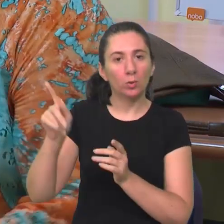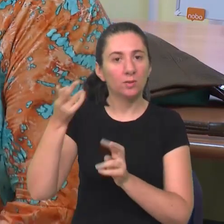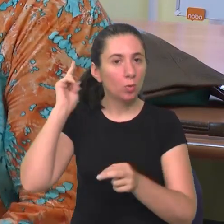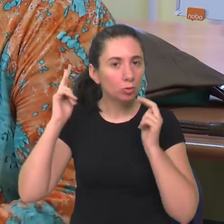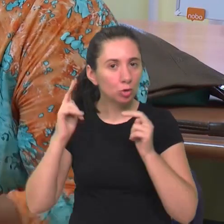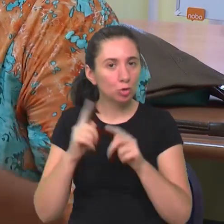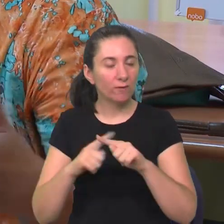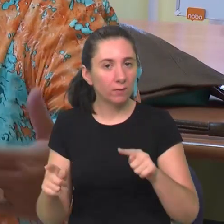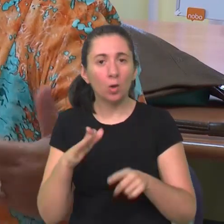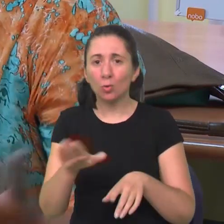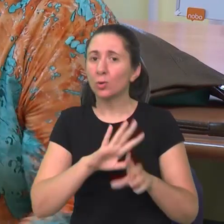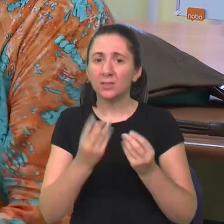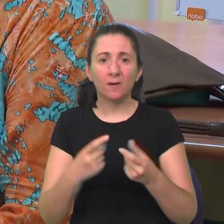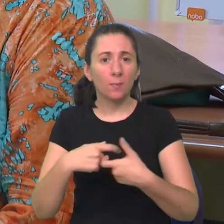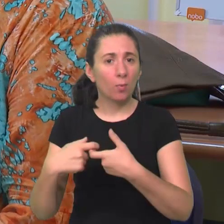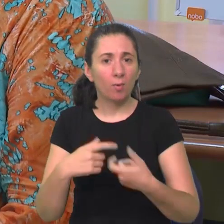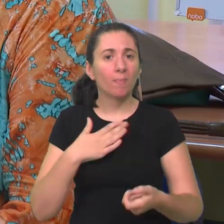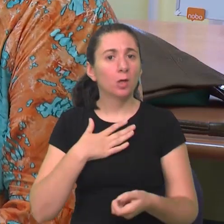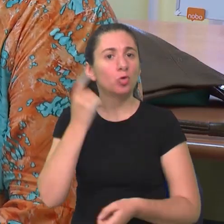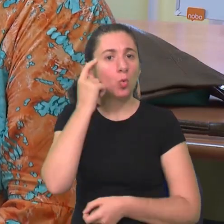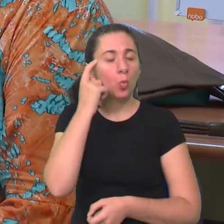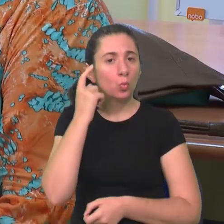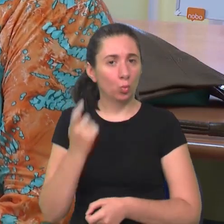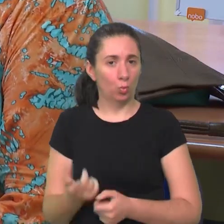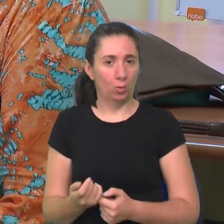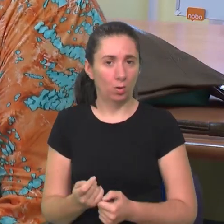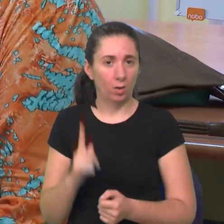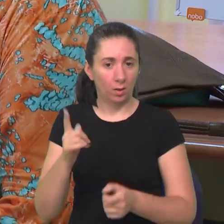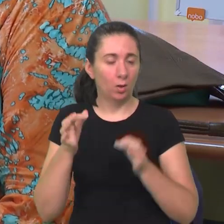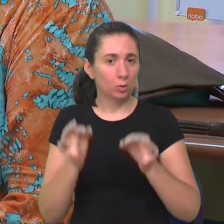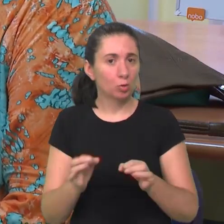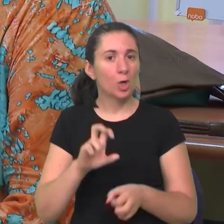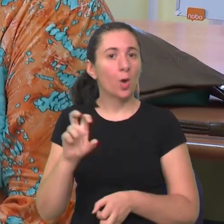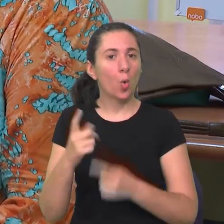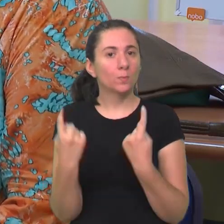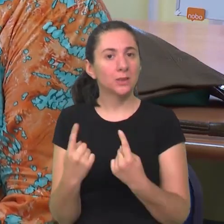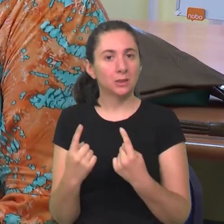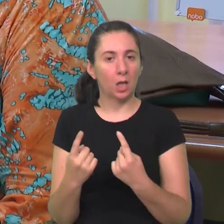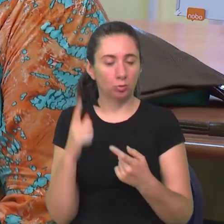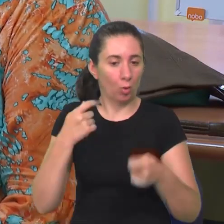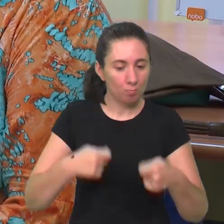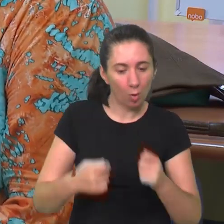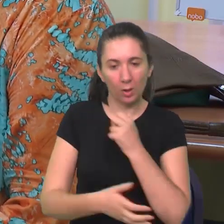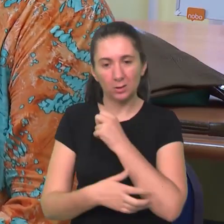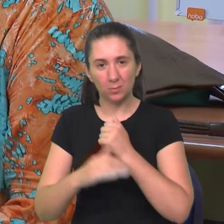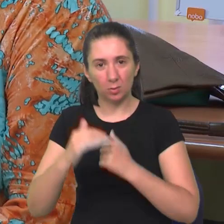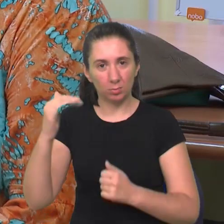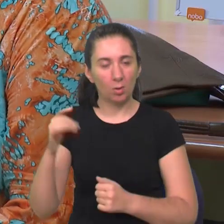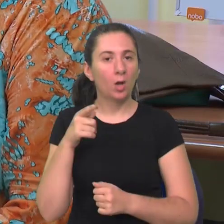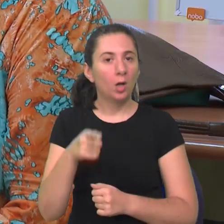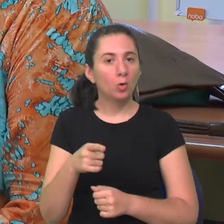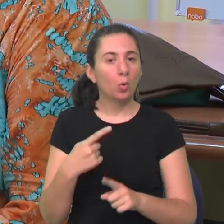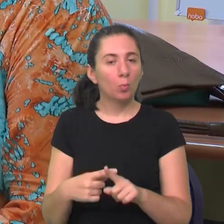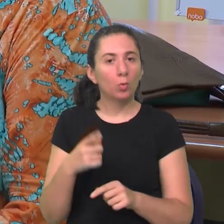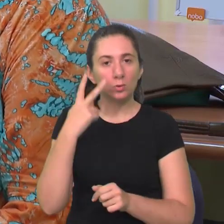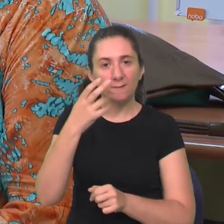znači sve to se vezuje i uz naš kulturološki i socioekonomski status. I ta estetska funkcija koja